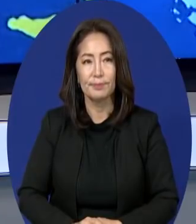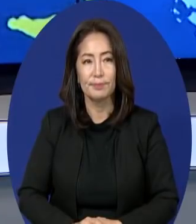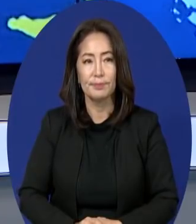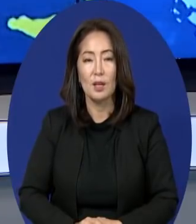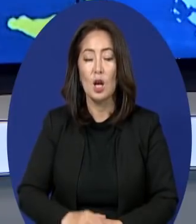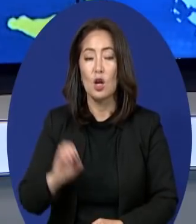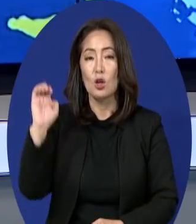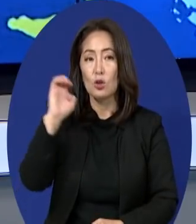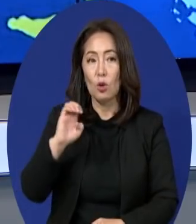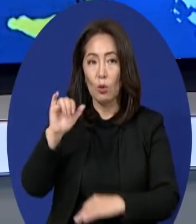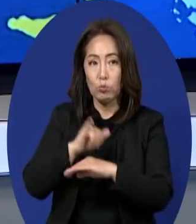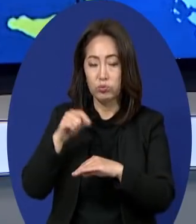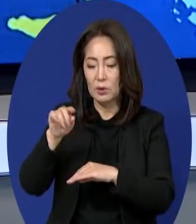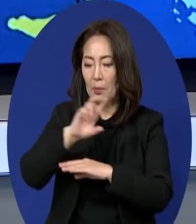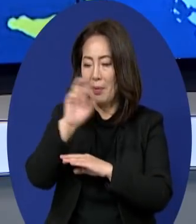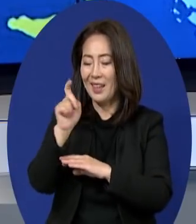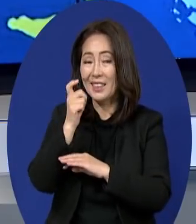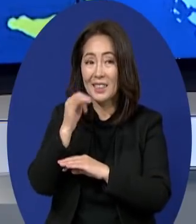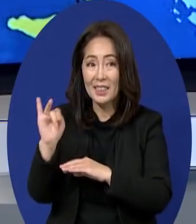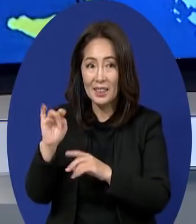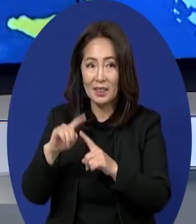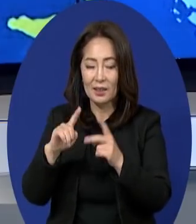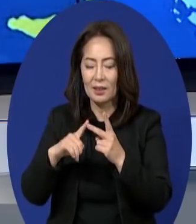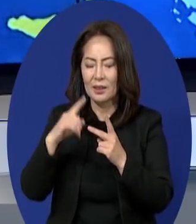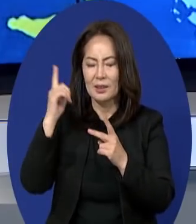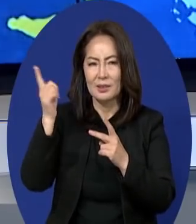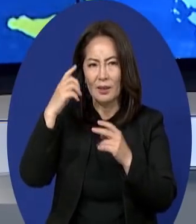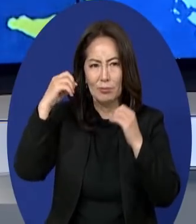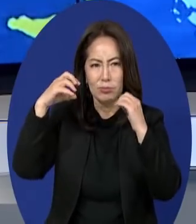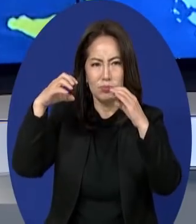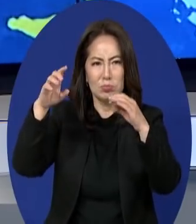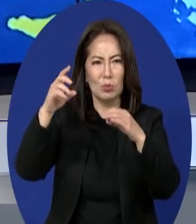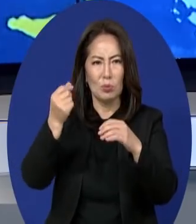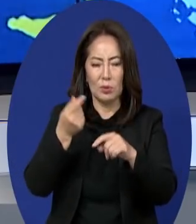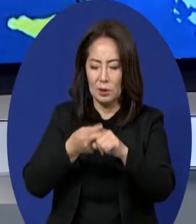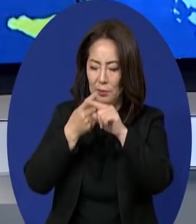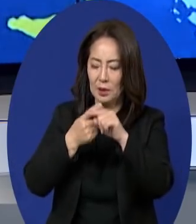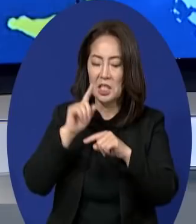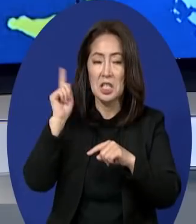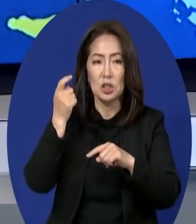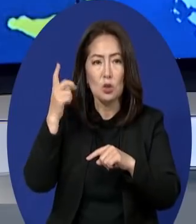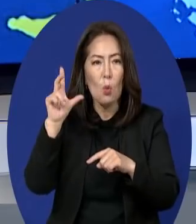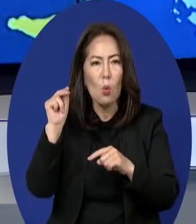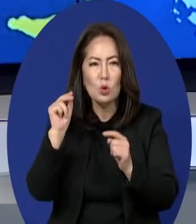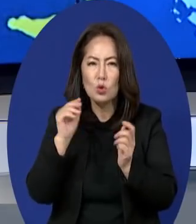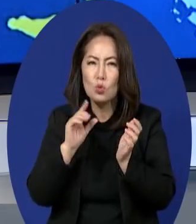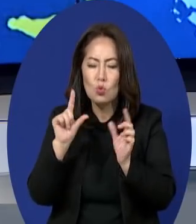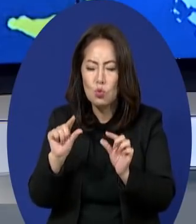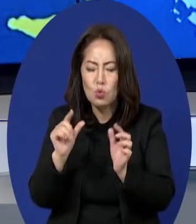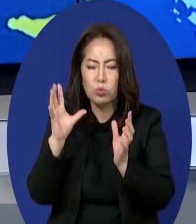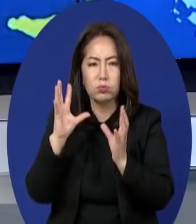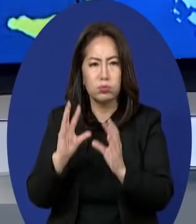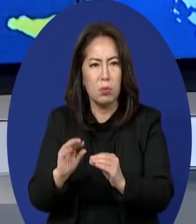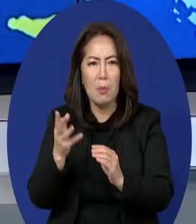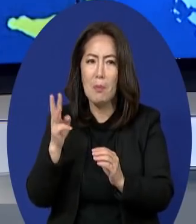За Европын улс орнуудад байгалийн хий болоод цахилгаан эрчим хүчний үн огцсон өсөж эрчим хүчний хомсдол бий болох төлөвтэй байна. За эрчим хүчний